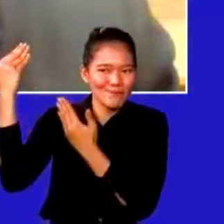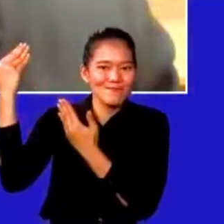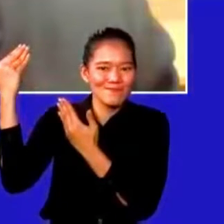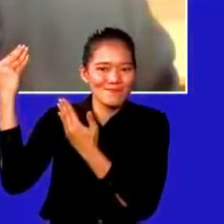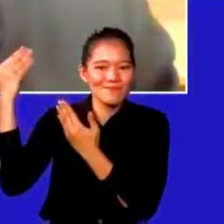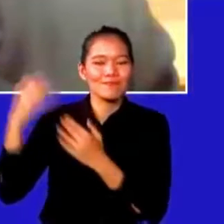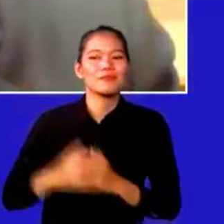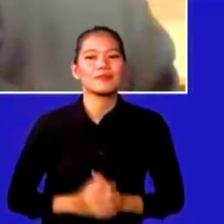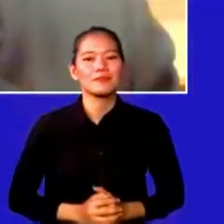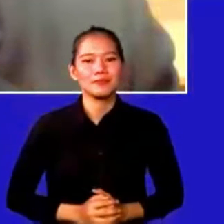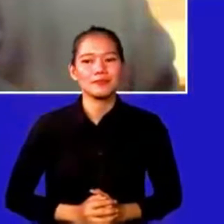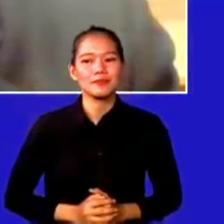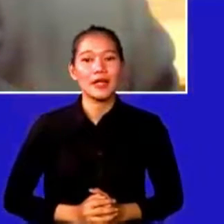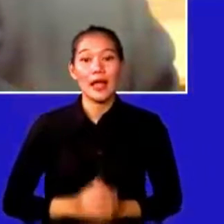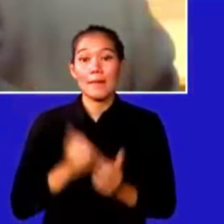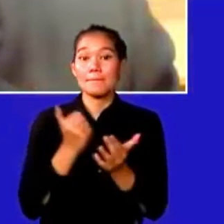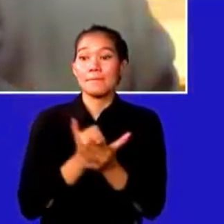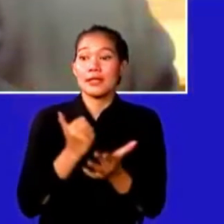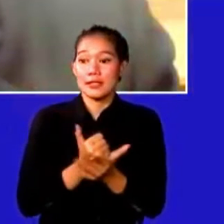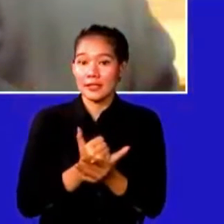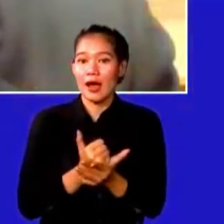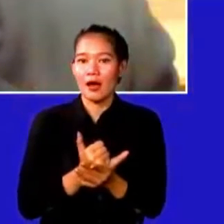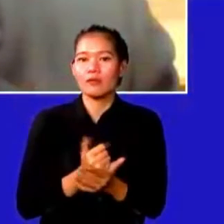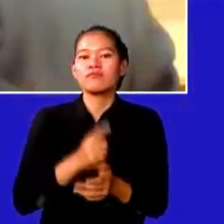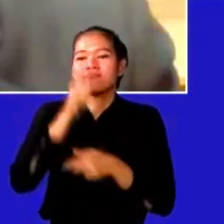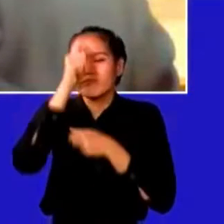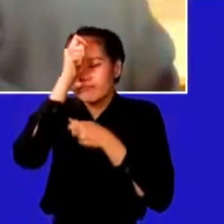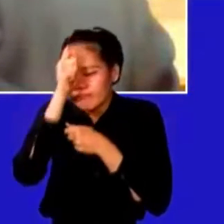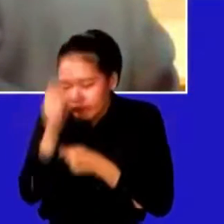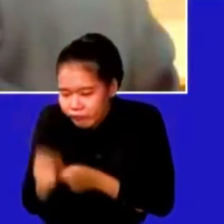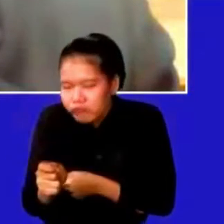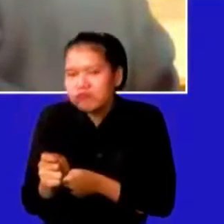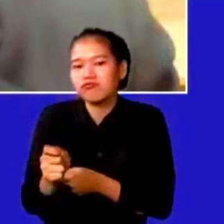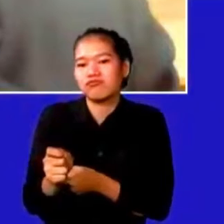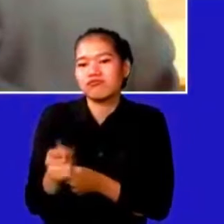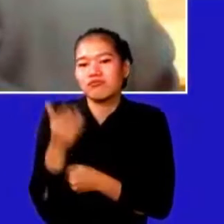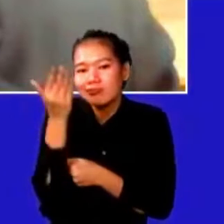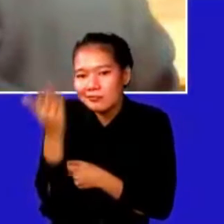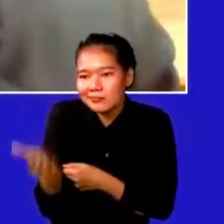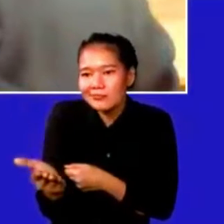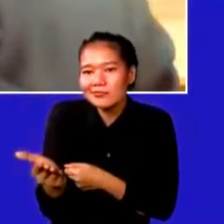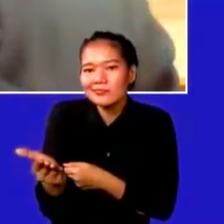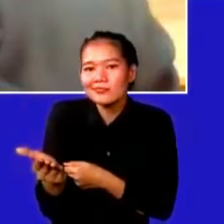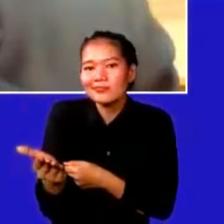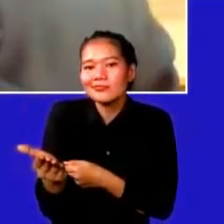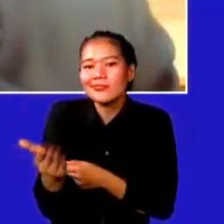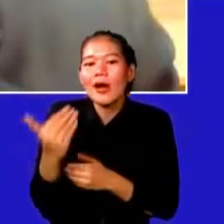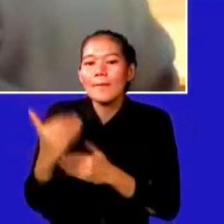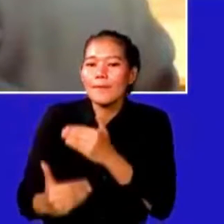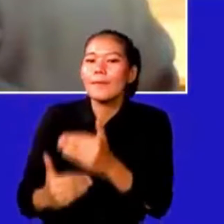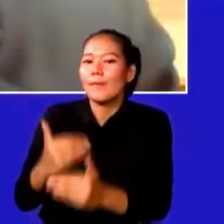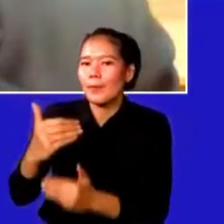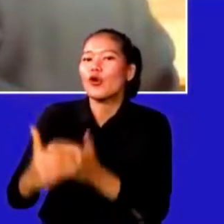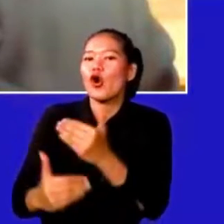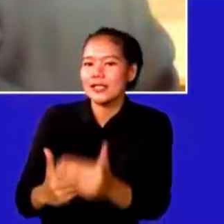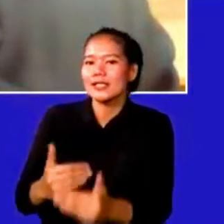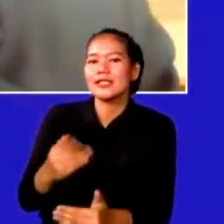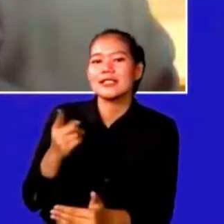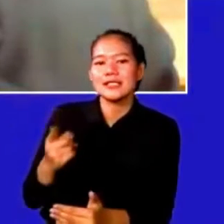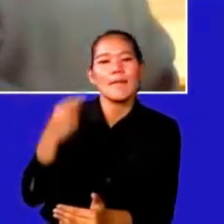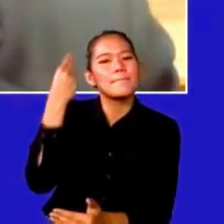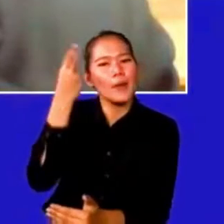dan tentu like kita apresiasi atas langkah progresif yang